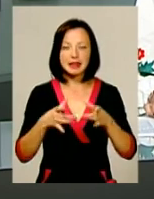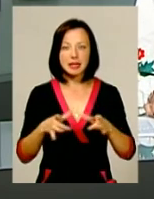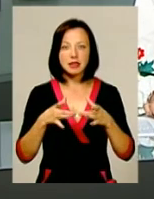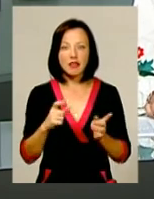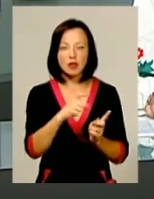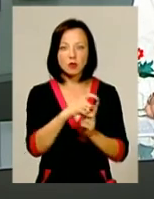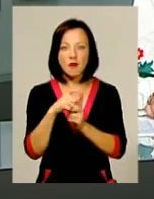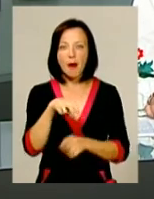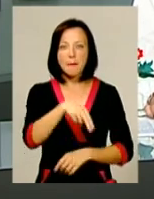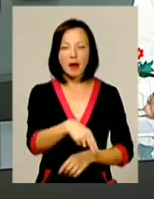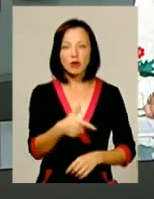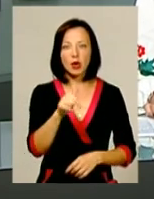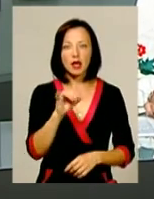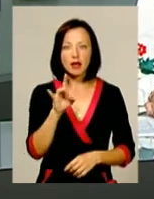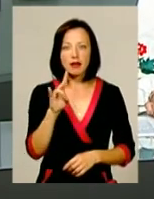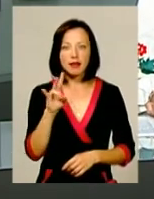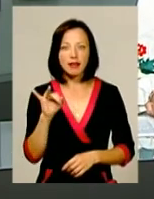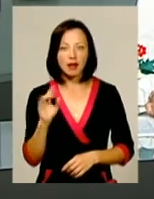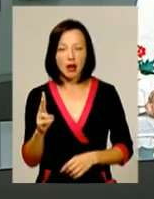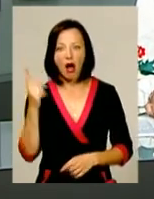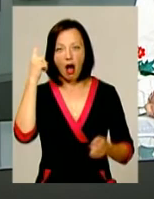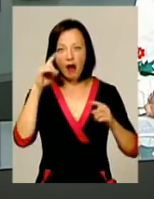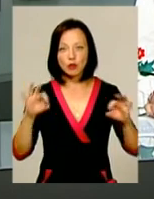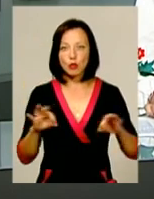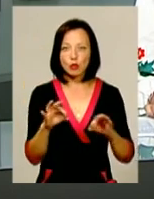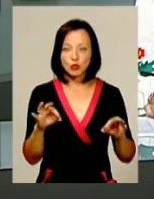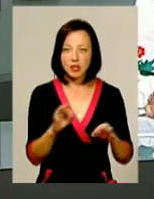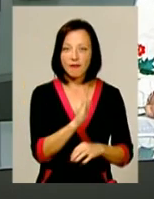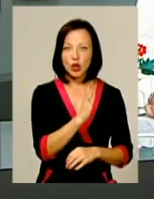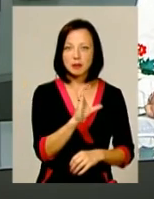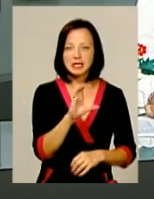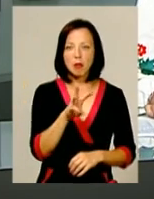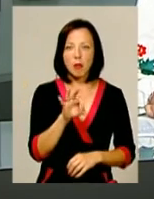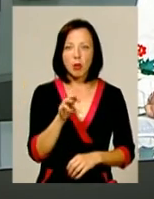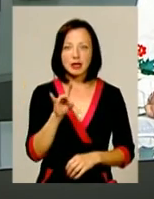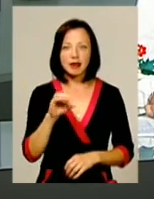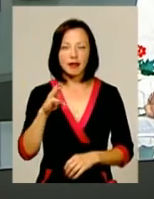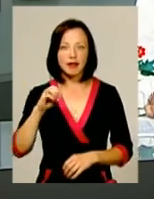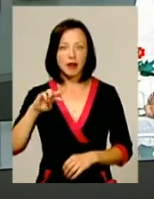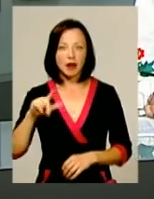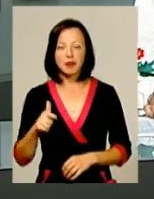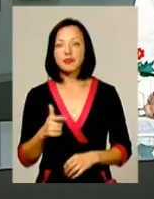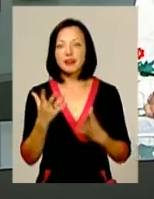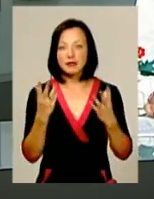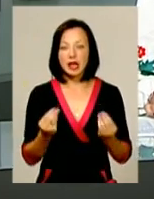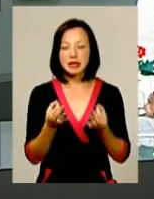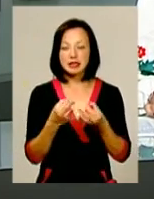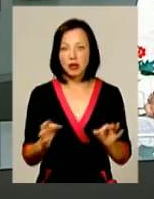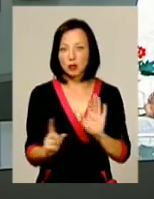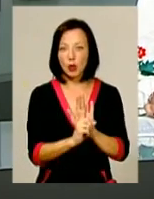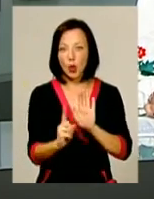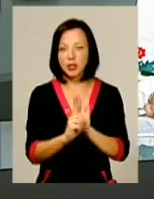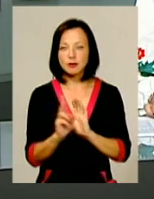Гірника. Автор музики – народний артист України Володимир Смотритель. До слова, у День Незалежності проїзд в